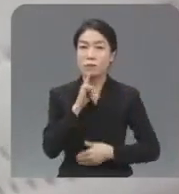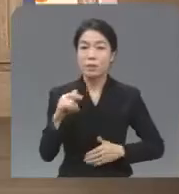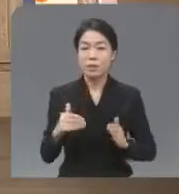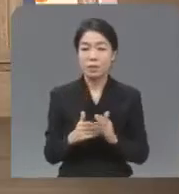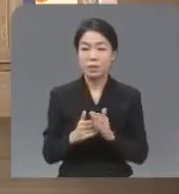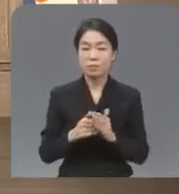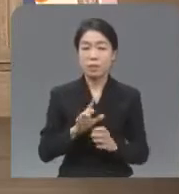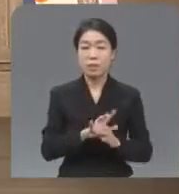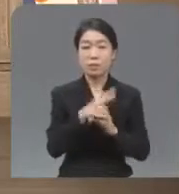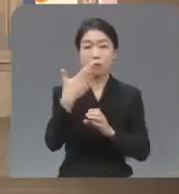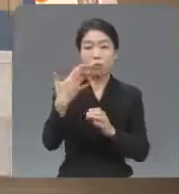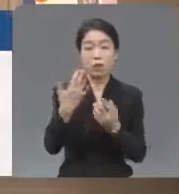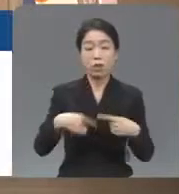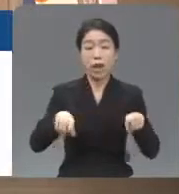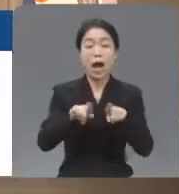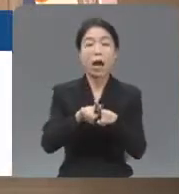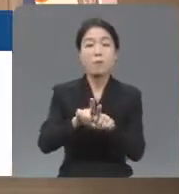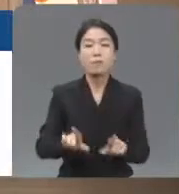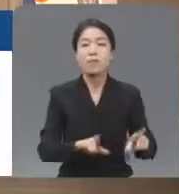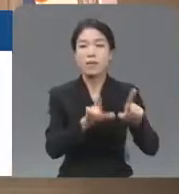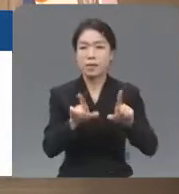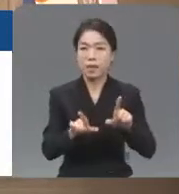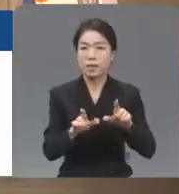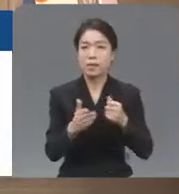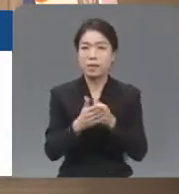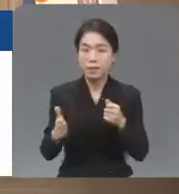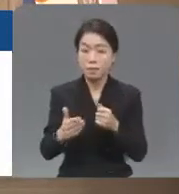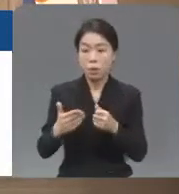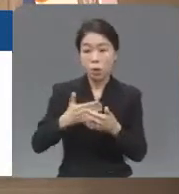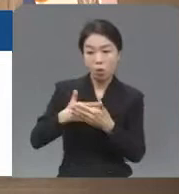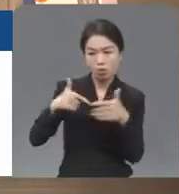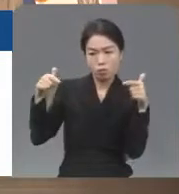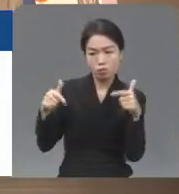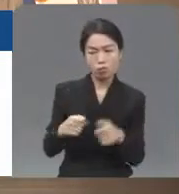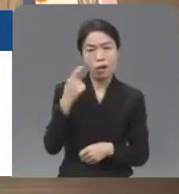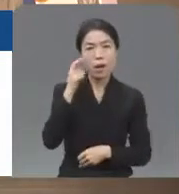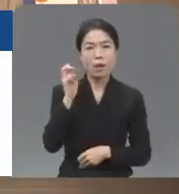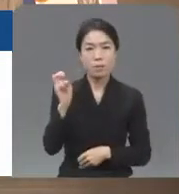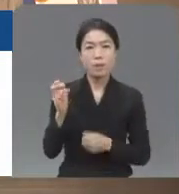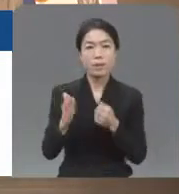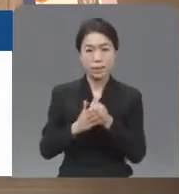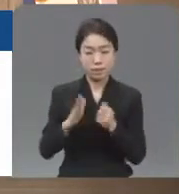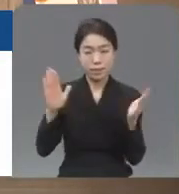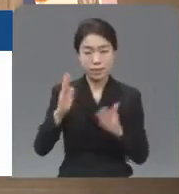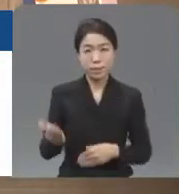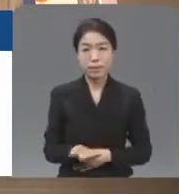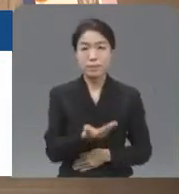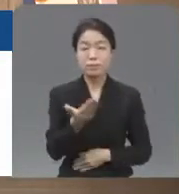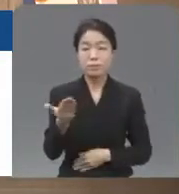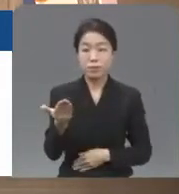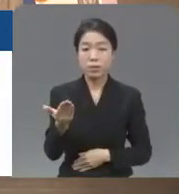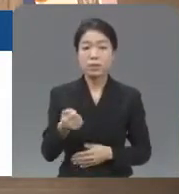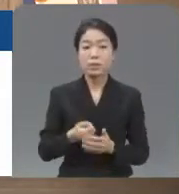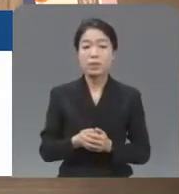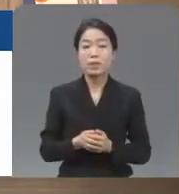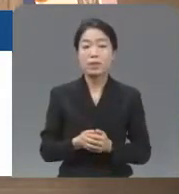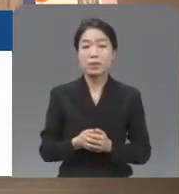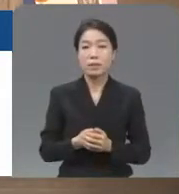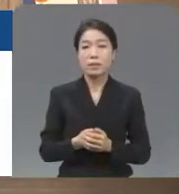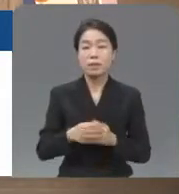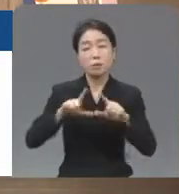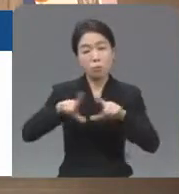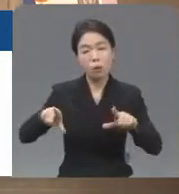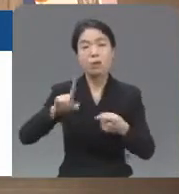위드 코로나와 맞물려서 오히려 긴장감이 떨어질 수도 있을 것 같습니다. 그래서 우리 학생들은